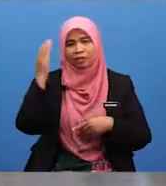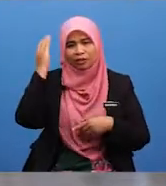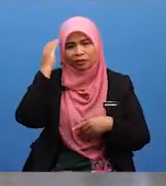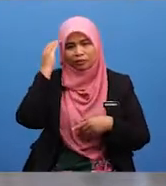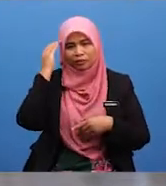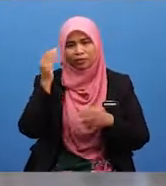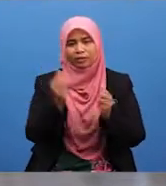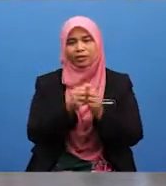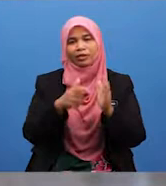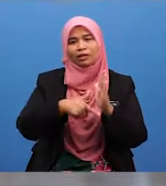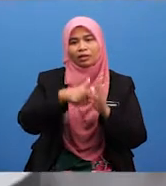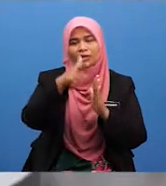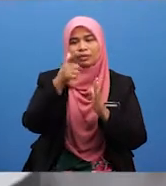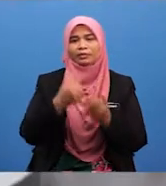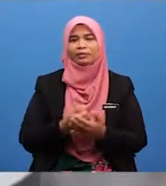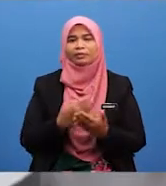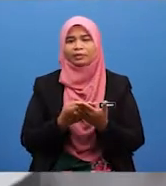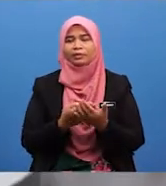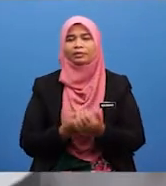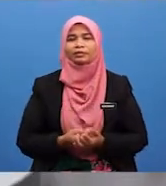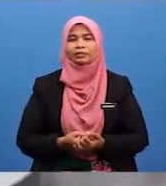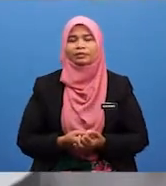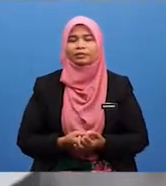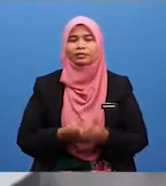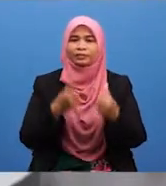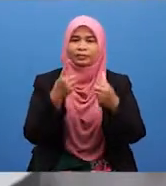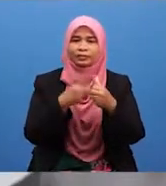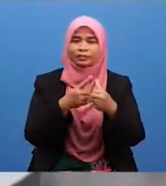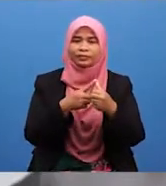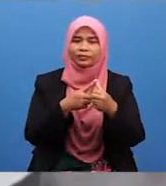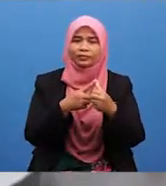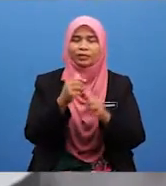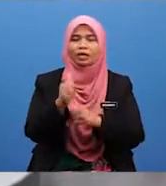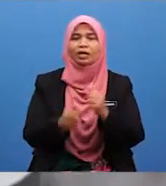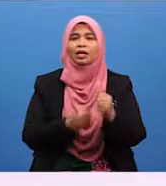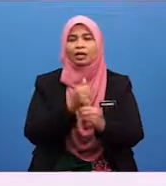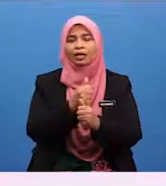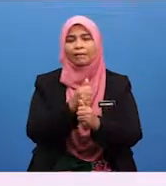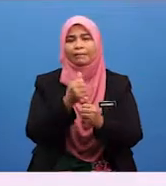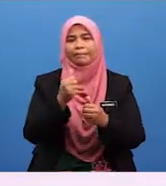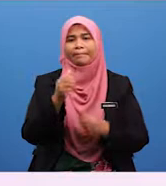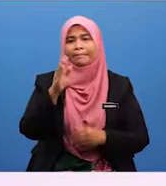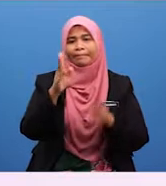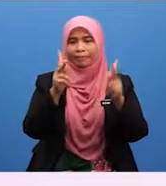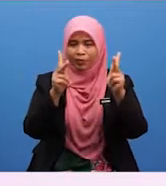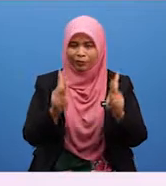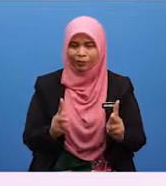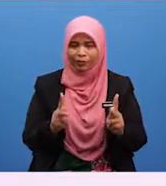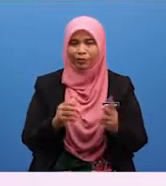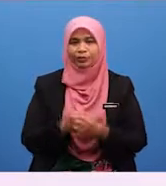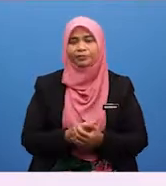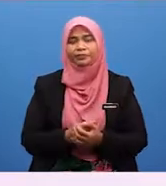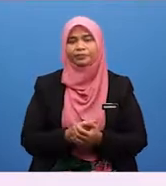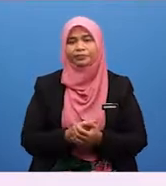dengan lebih terperinci. Pertama, alam barzah. Alam